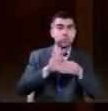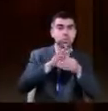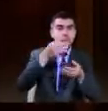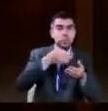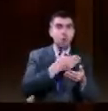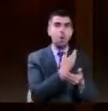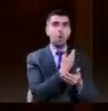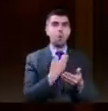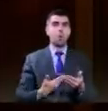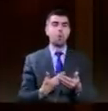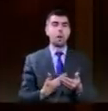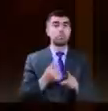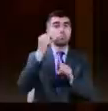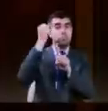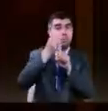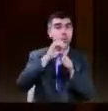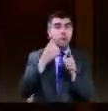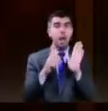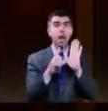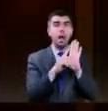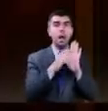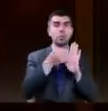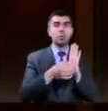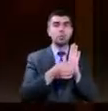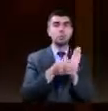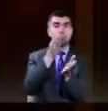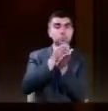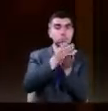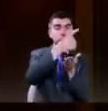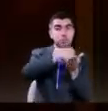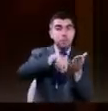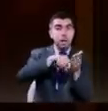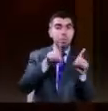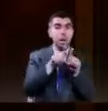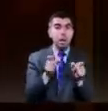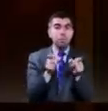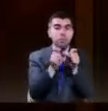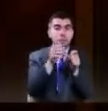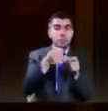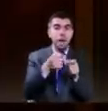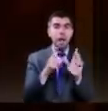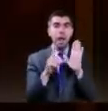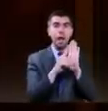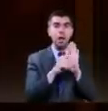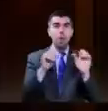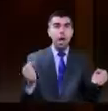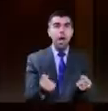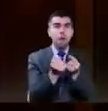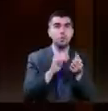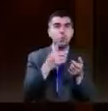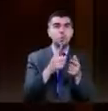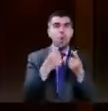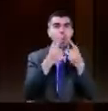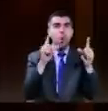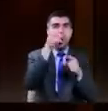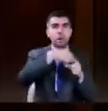يلي: إعداد مشروع قانون إطار يتعلق بحماية حقوق الأشخاص في وضعية إعاقة والنهوض بها وهو